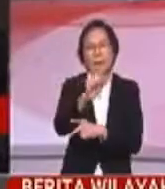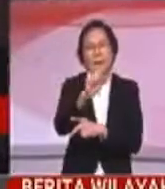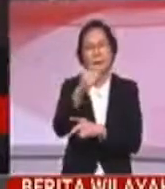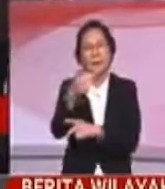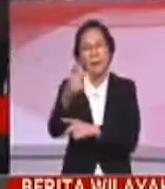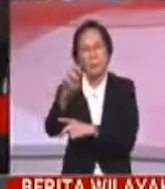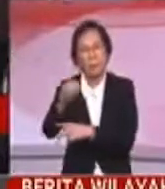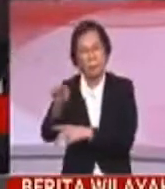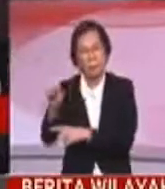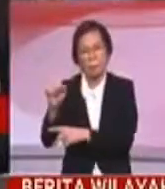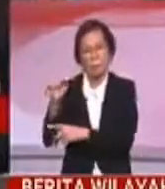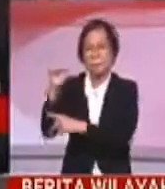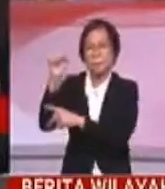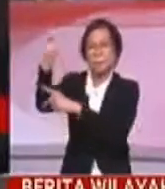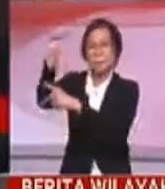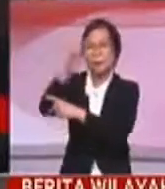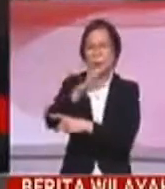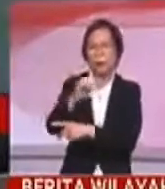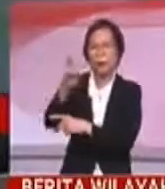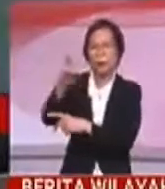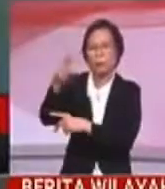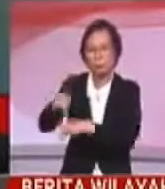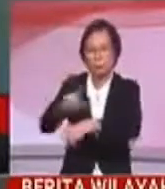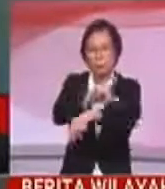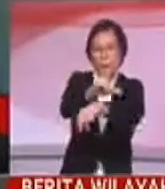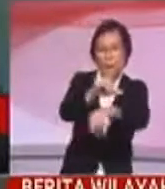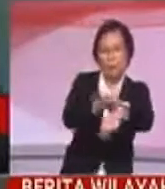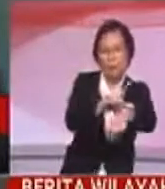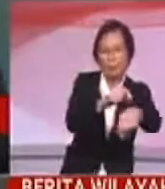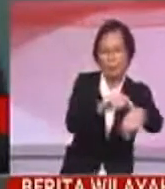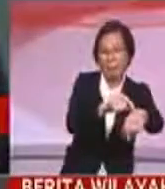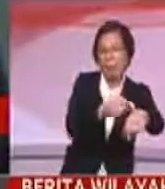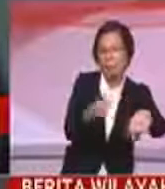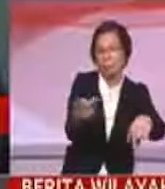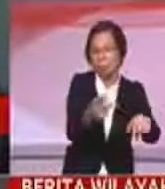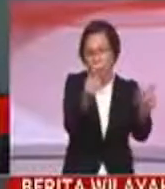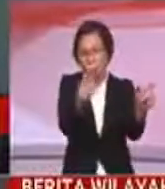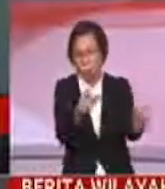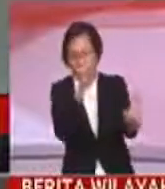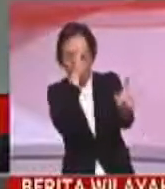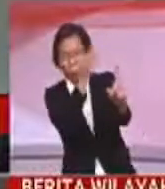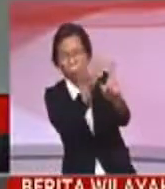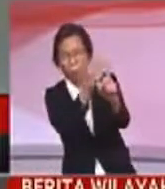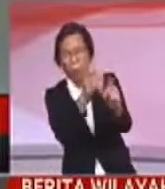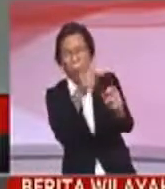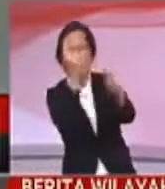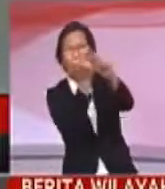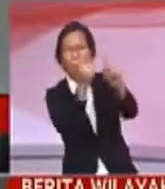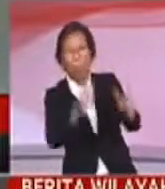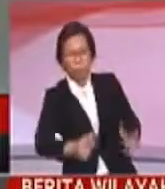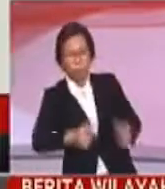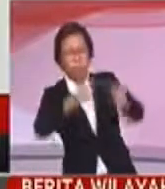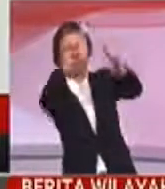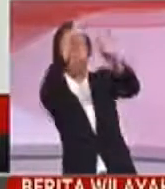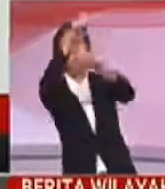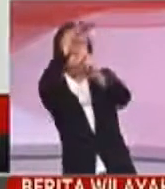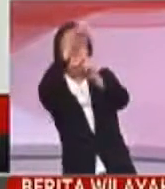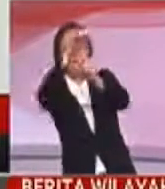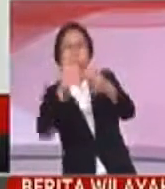SGM Sabah dan wilayah Persekutuan Labuan izzani othman menyesalkan pembedaan menara telekomunikasi dan